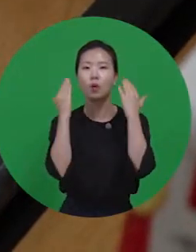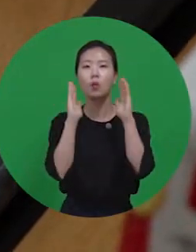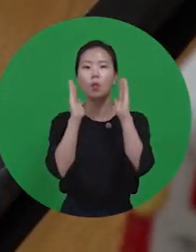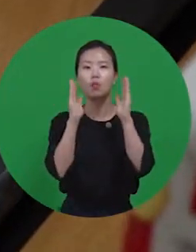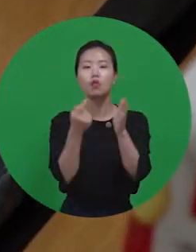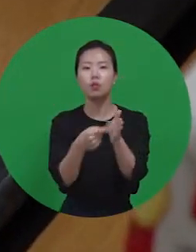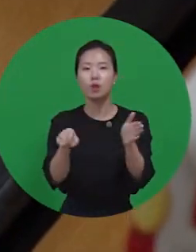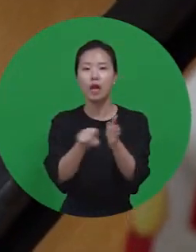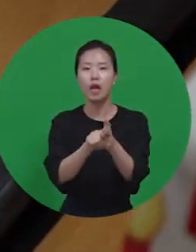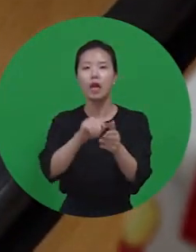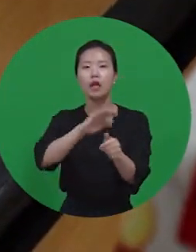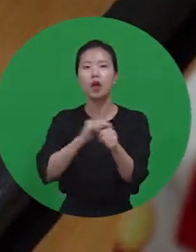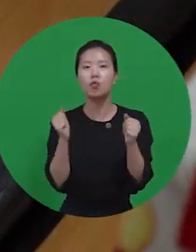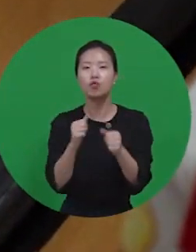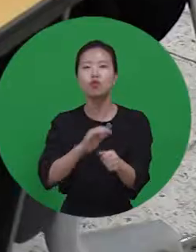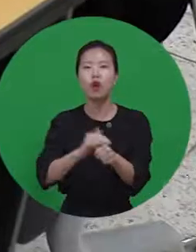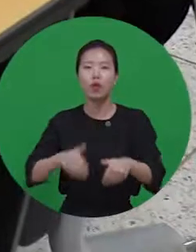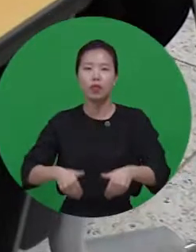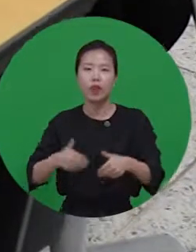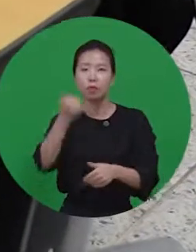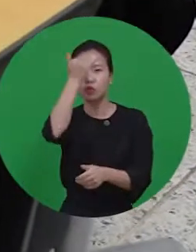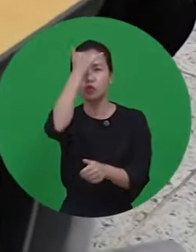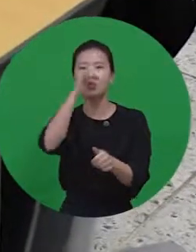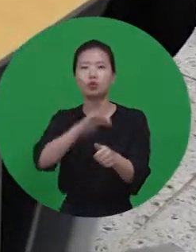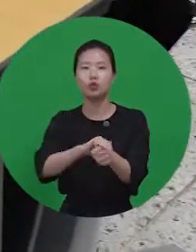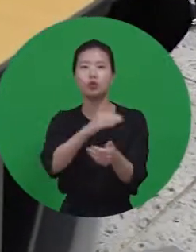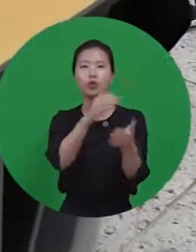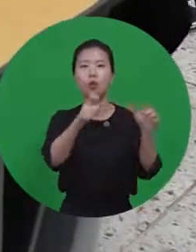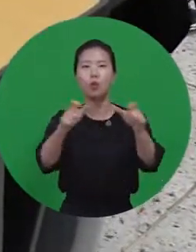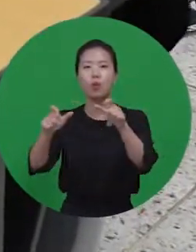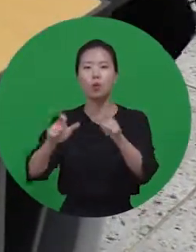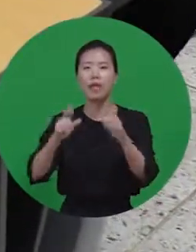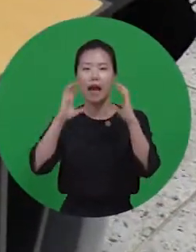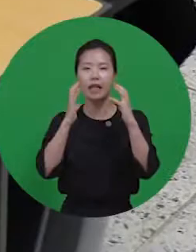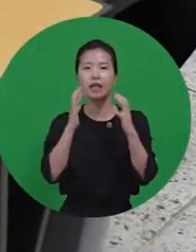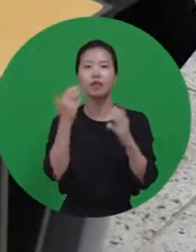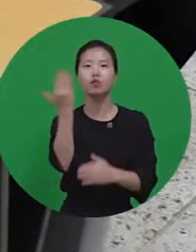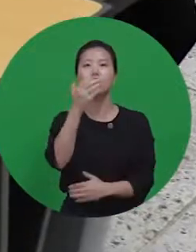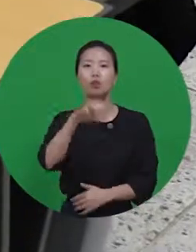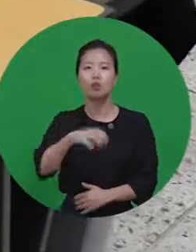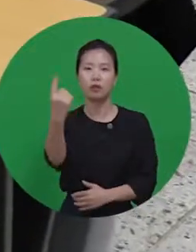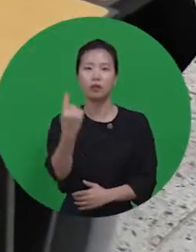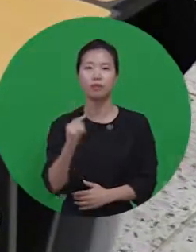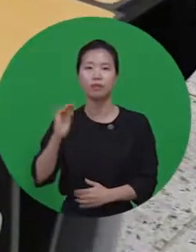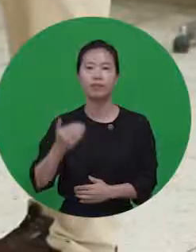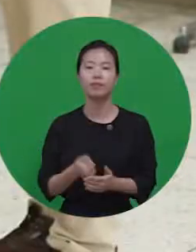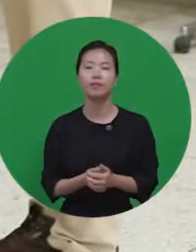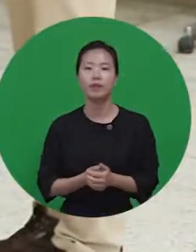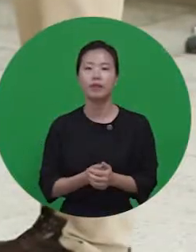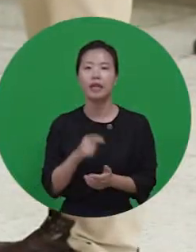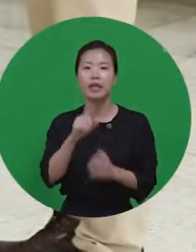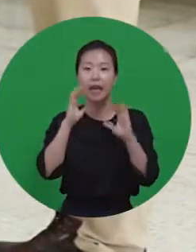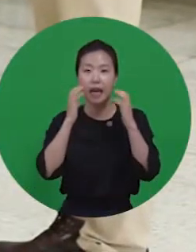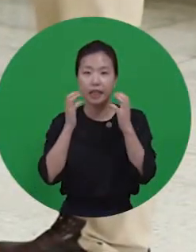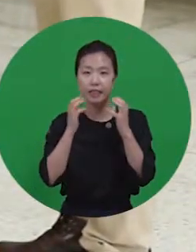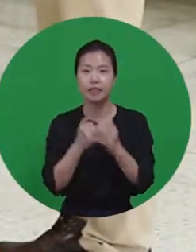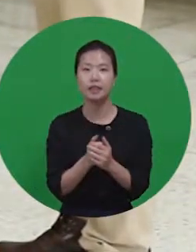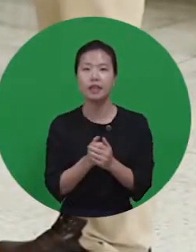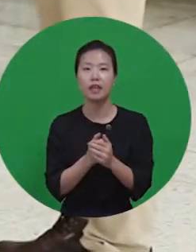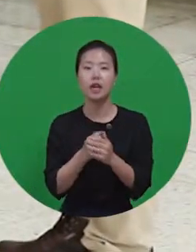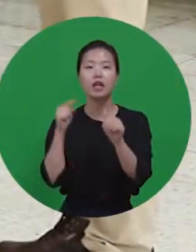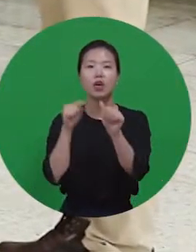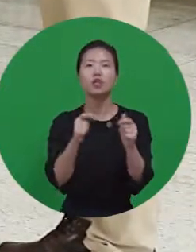수업을 위해 경북과 경남, 충북 등 다양한 지역의 아이들이 구로를 찾았는데요. 이